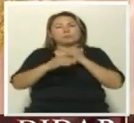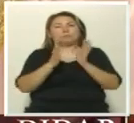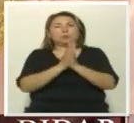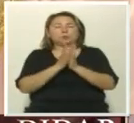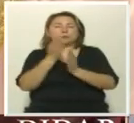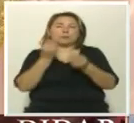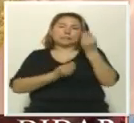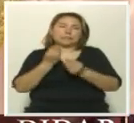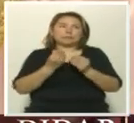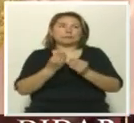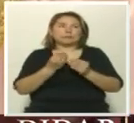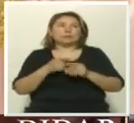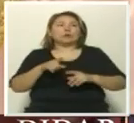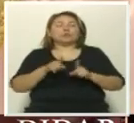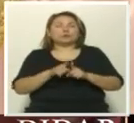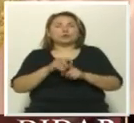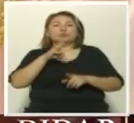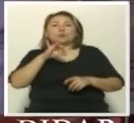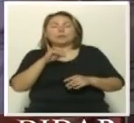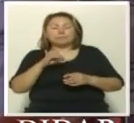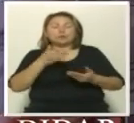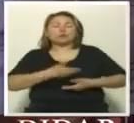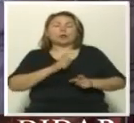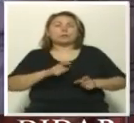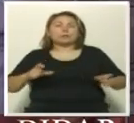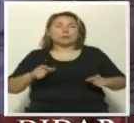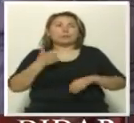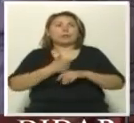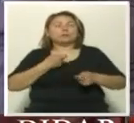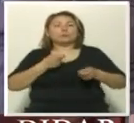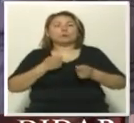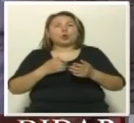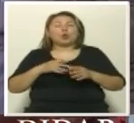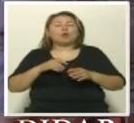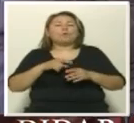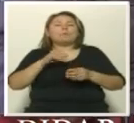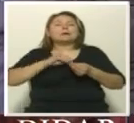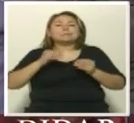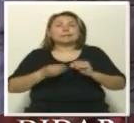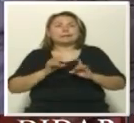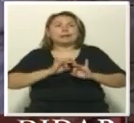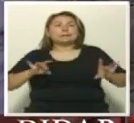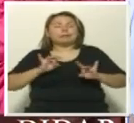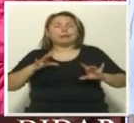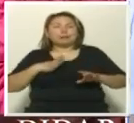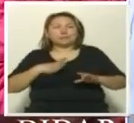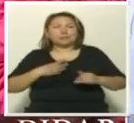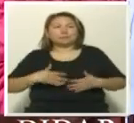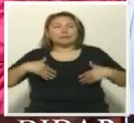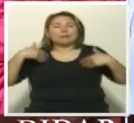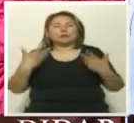де өтініштерін жеткізді. Төлеп тұрғындарын тыңдаған аймақ басшысы көтерілген мәселелер мен айтылған